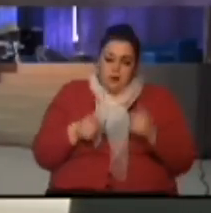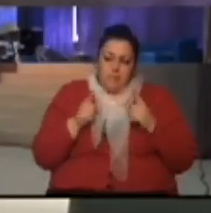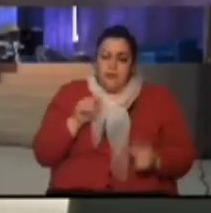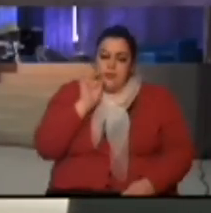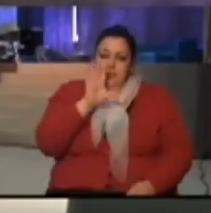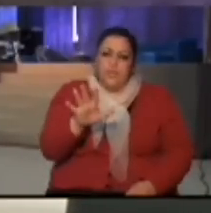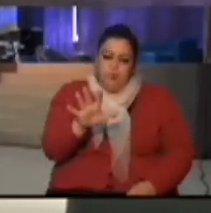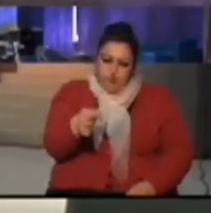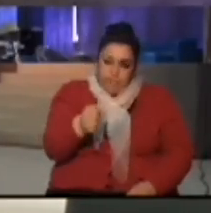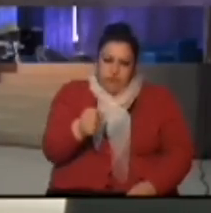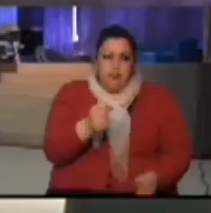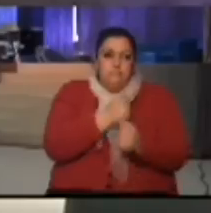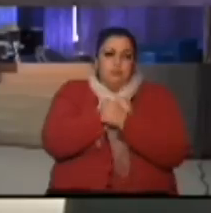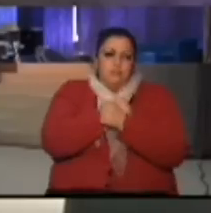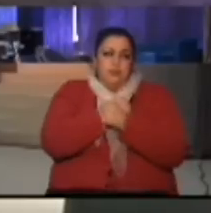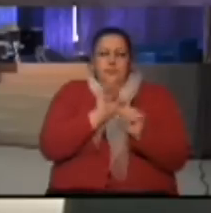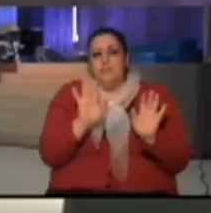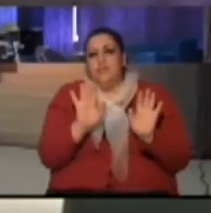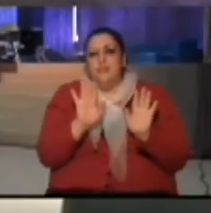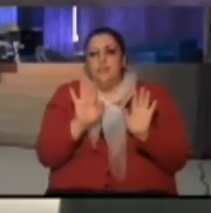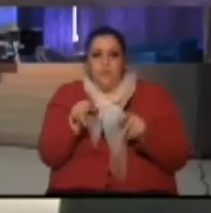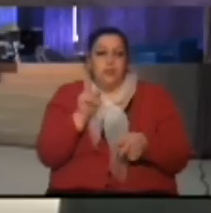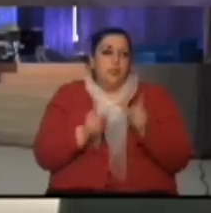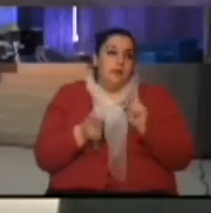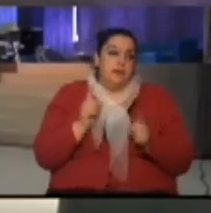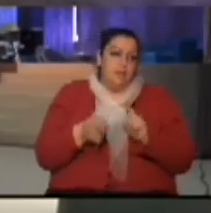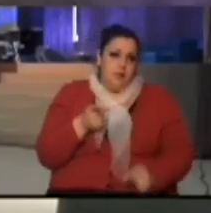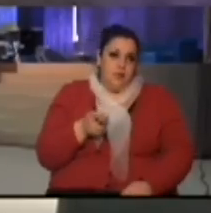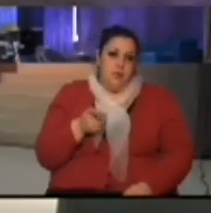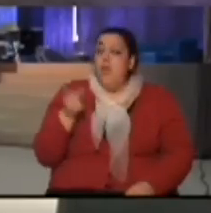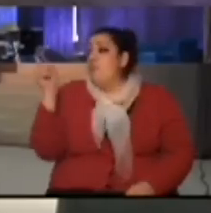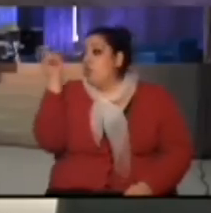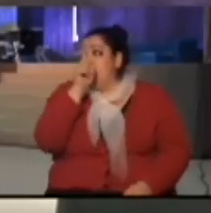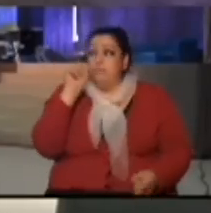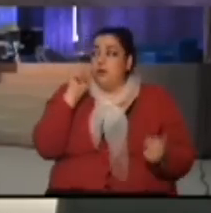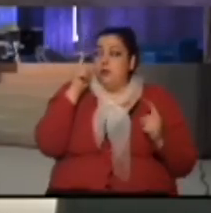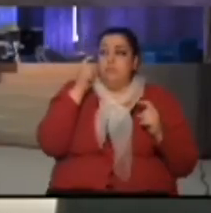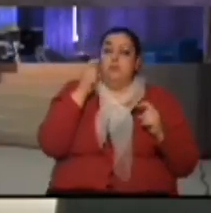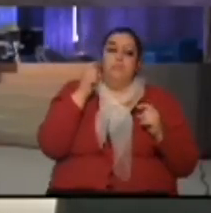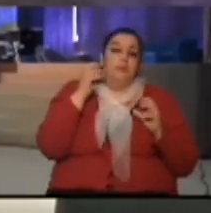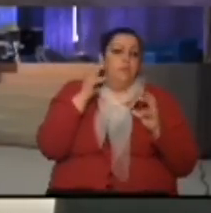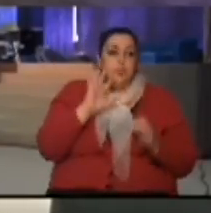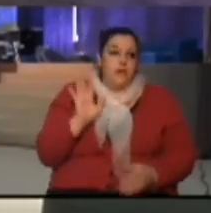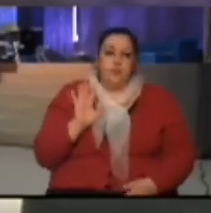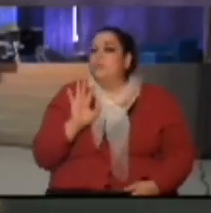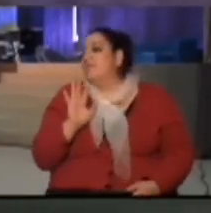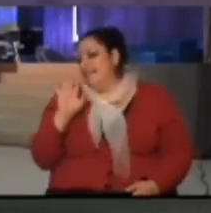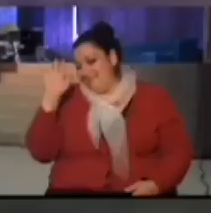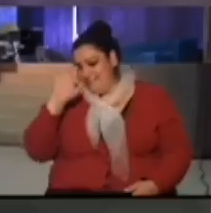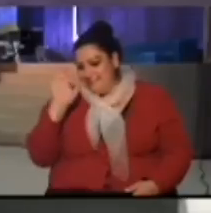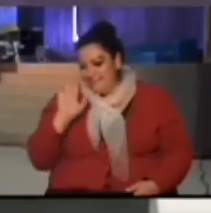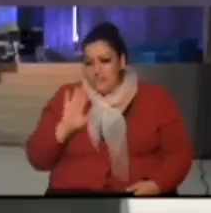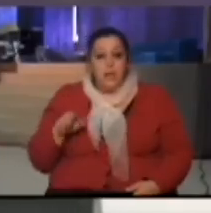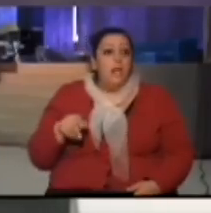դա պրոցես ա սկսեց ու վերջնական ներումը կլինի այն ժամանակ, երբ որ վերականգնում կլինի ձեր միջև։ Ամբողջությամբ վերական,